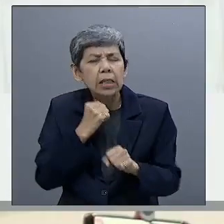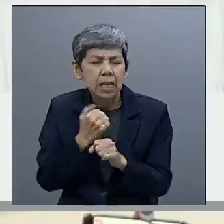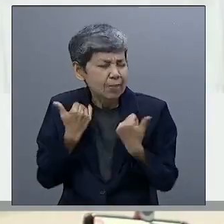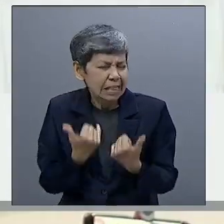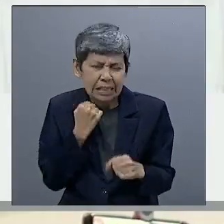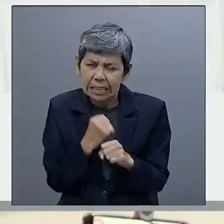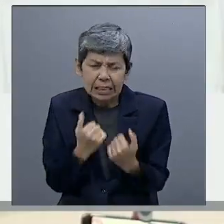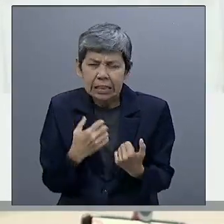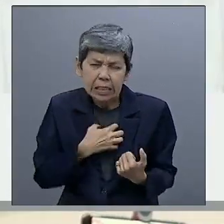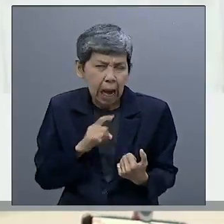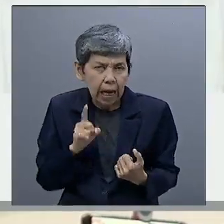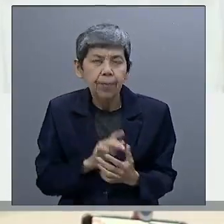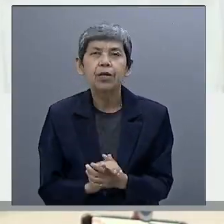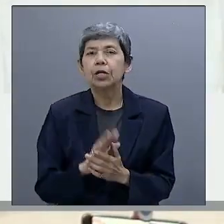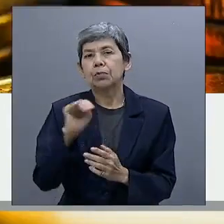จมากที่สุดคืออะไร